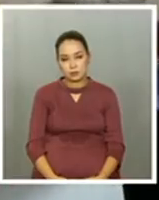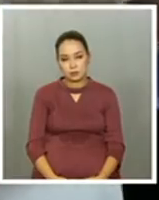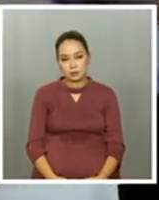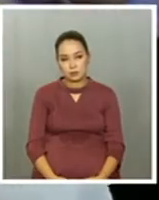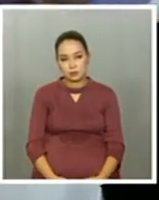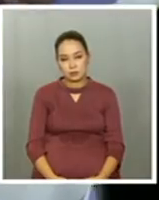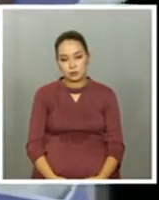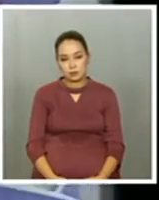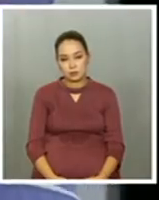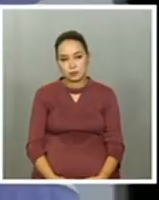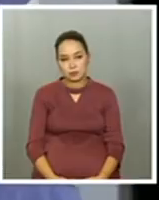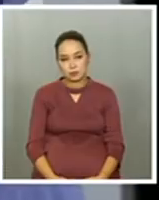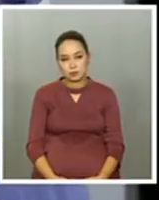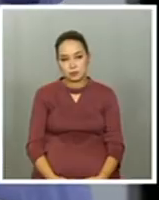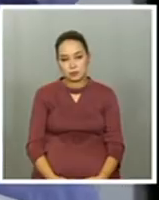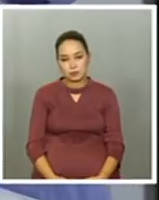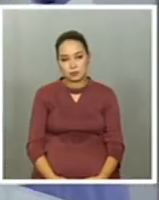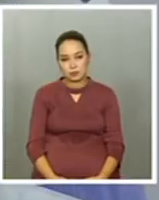Яғни қарап отырсаңыздар,